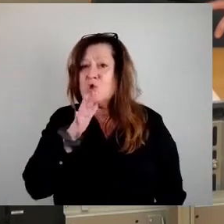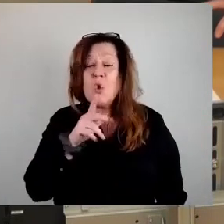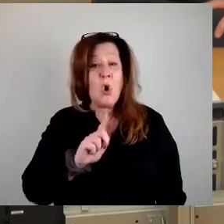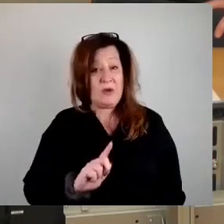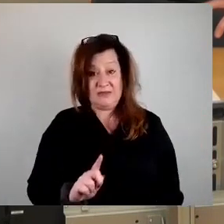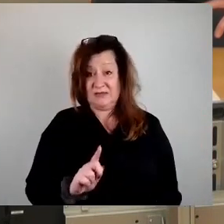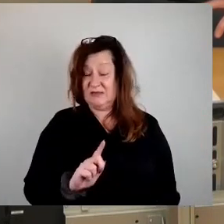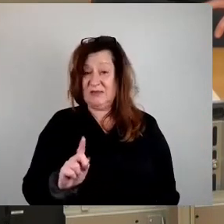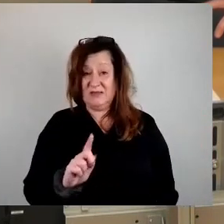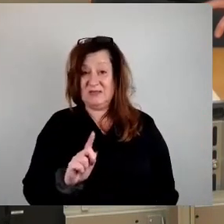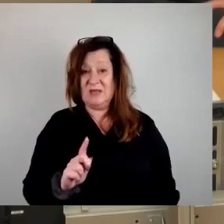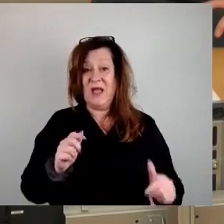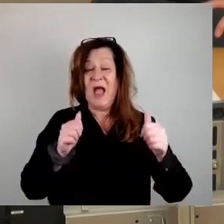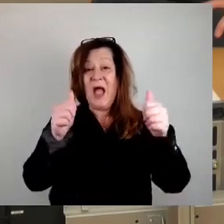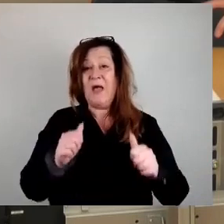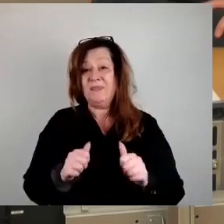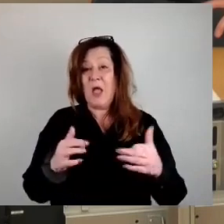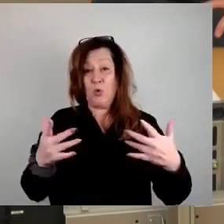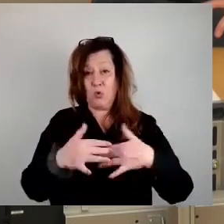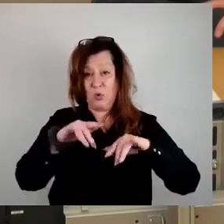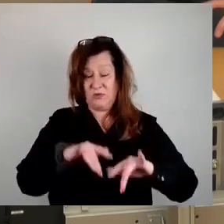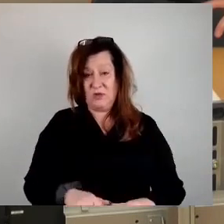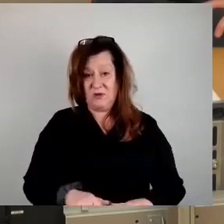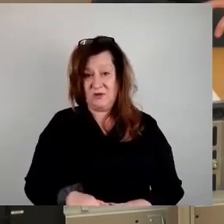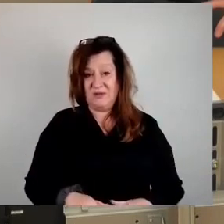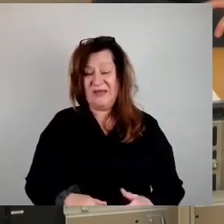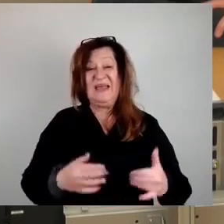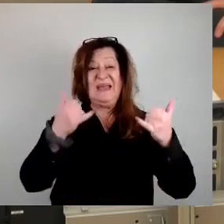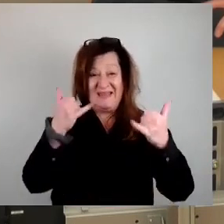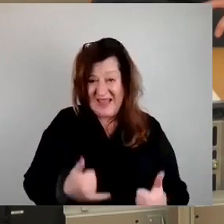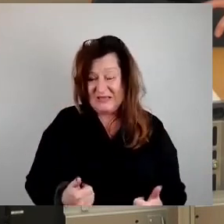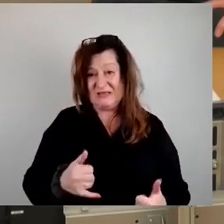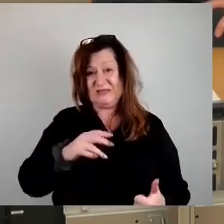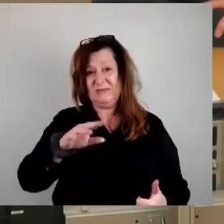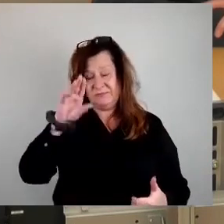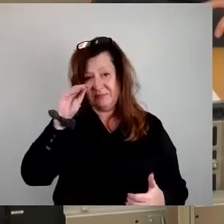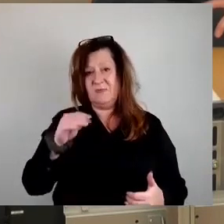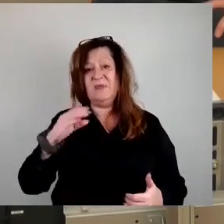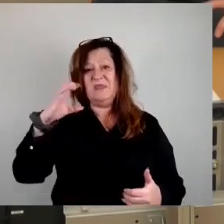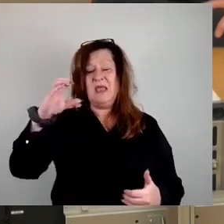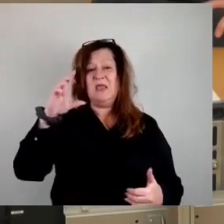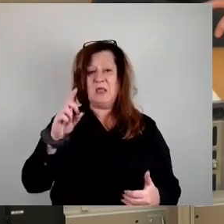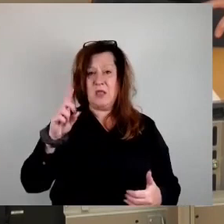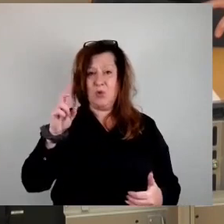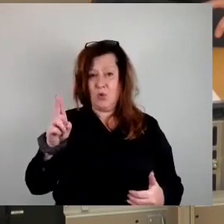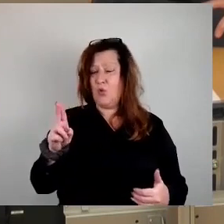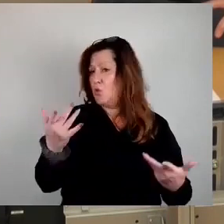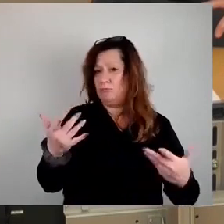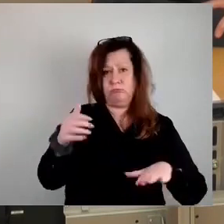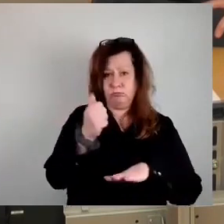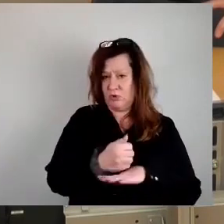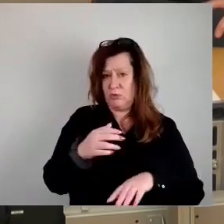den Antrag der Grünen gehabt. Ich habe jetzt vernommen, die CDU hat sich sozusagen positioniert, das ist völlig